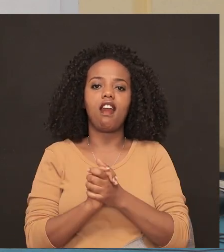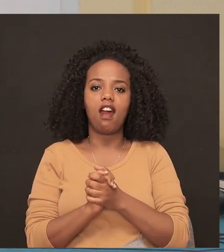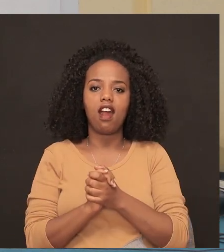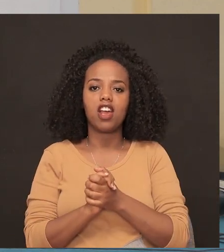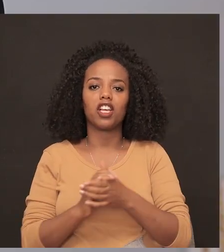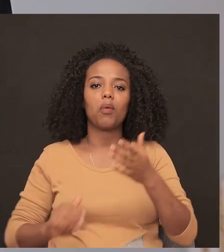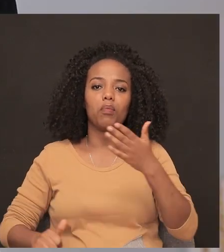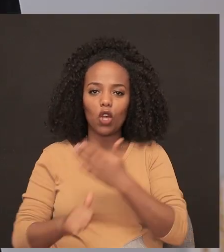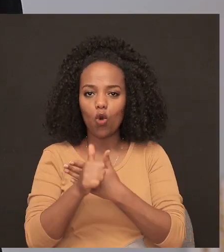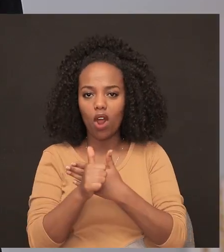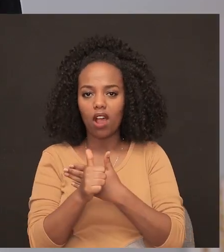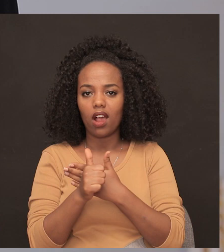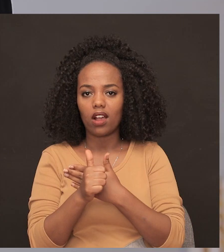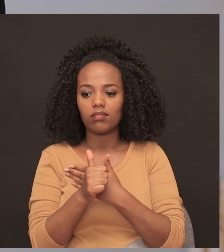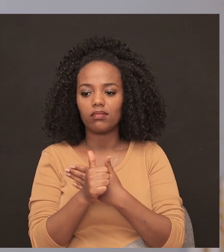ከሚጎዳ፣